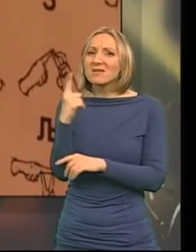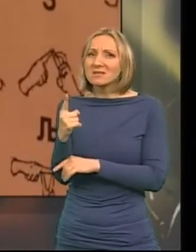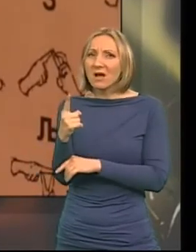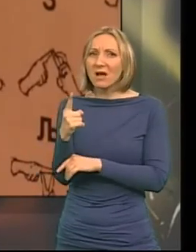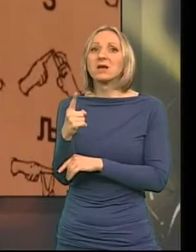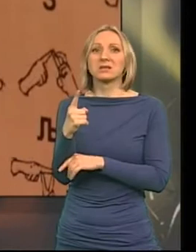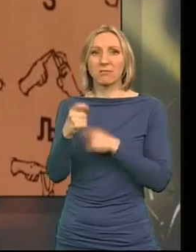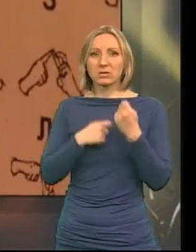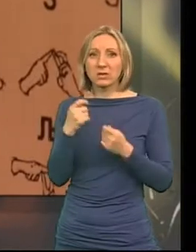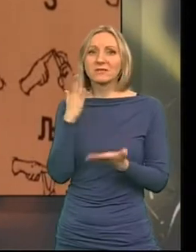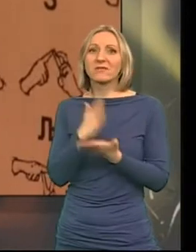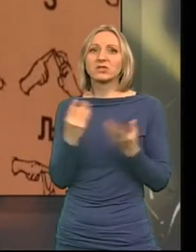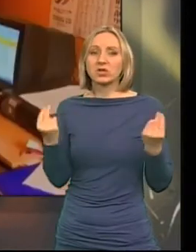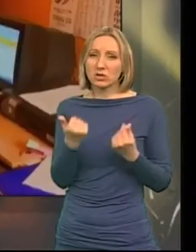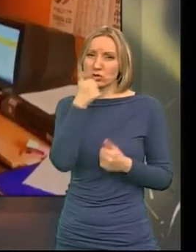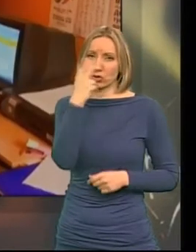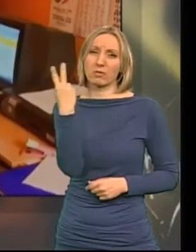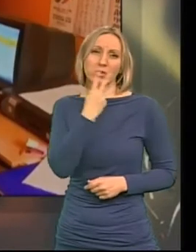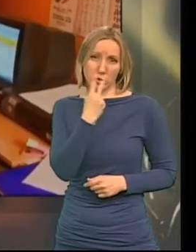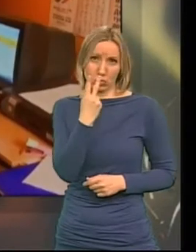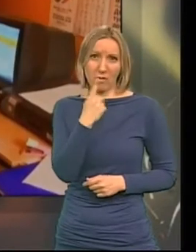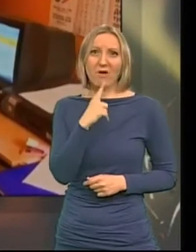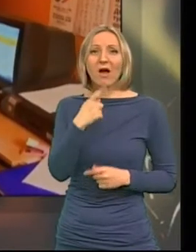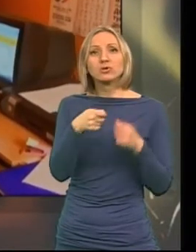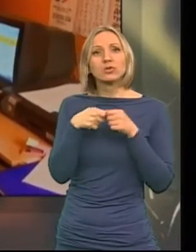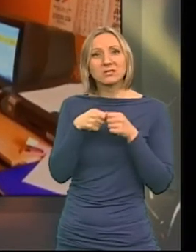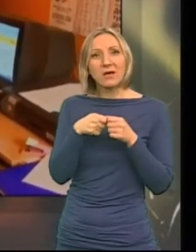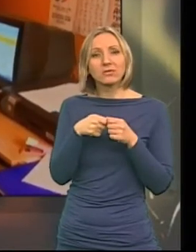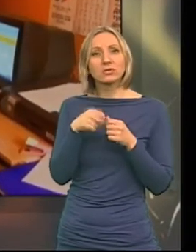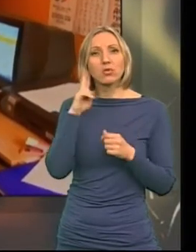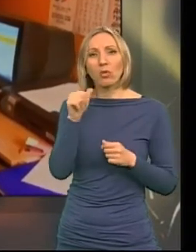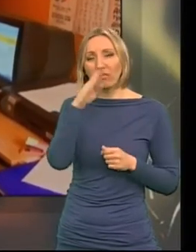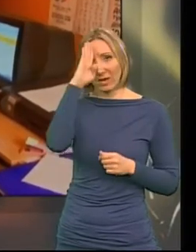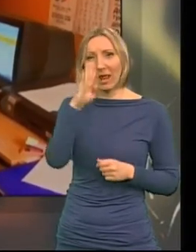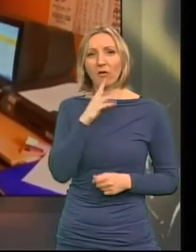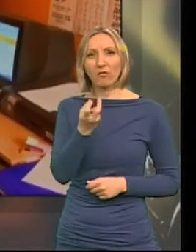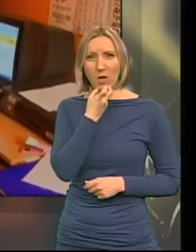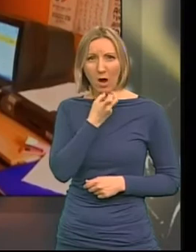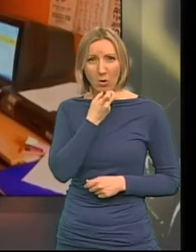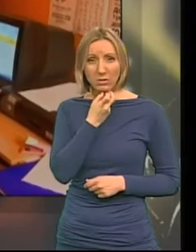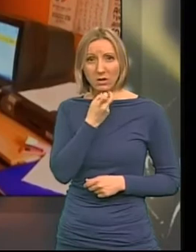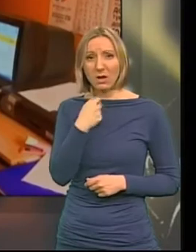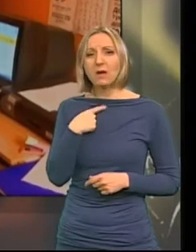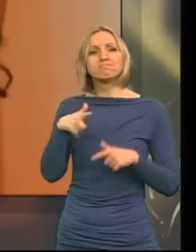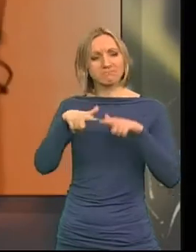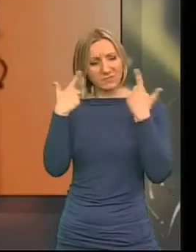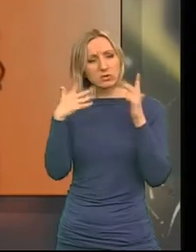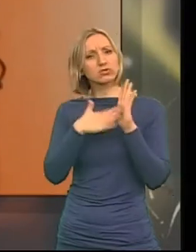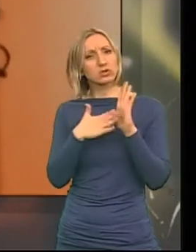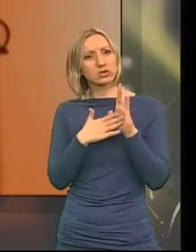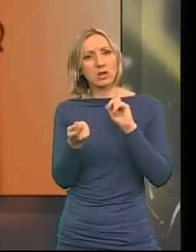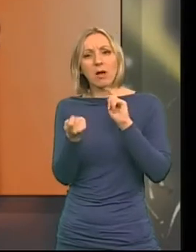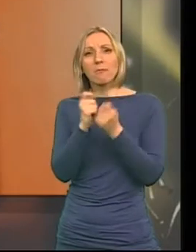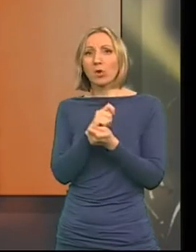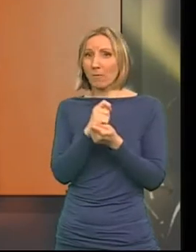se podrazumeva, kažu u Savezu gluvih i nagluvih u Jagodini. Svesni su činjenice da je promena stava u društvu ipak